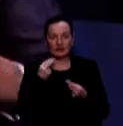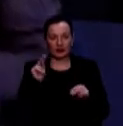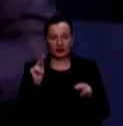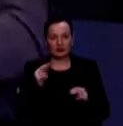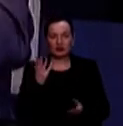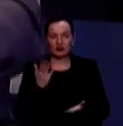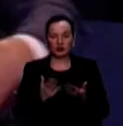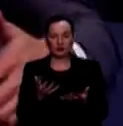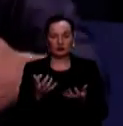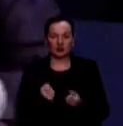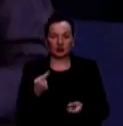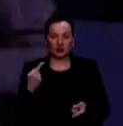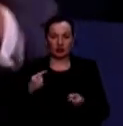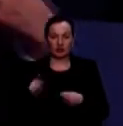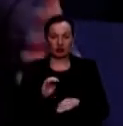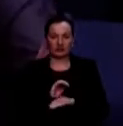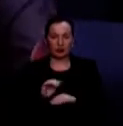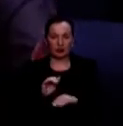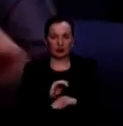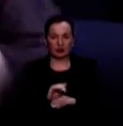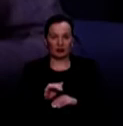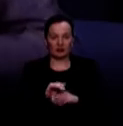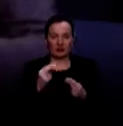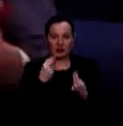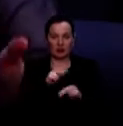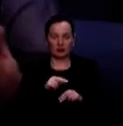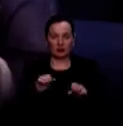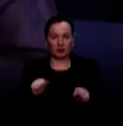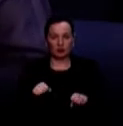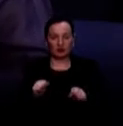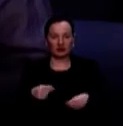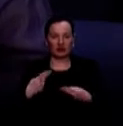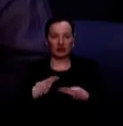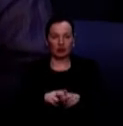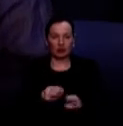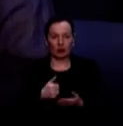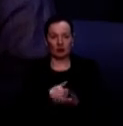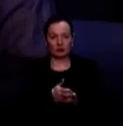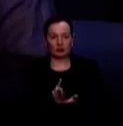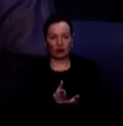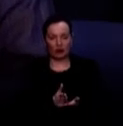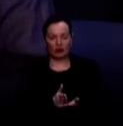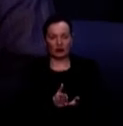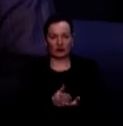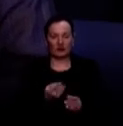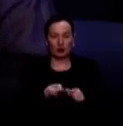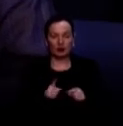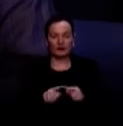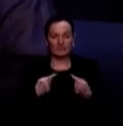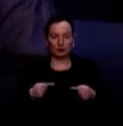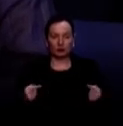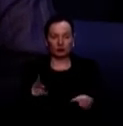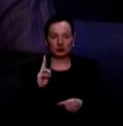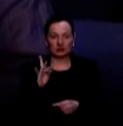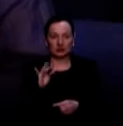якщо взяти інших виробників, якість, можливість там технічного обслуговування, сервісу, то от ця продукція кразу,